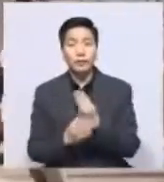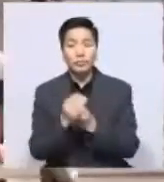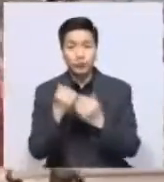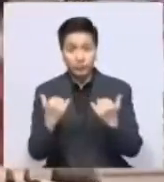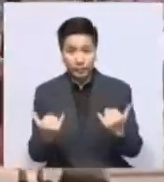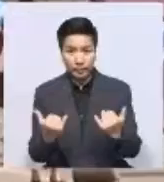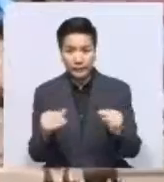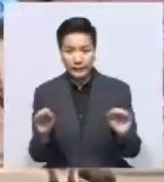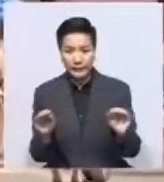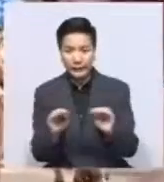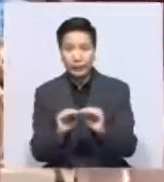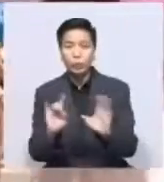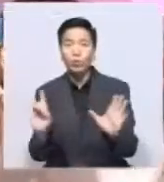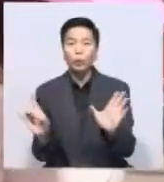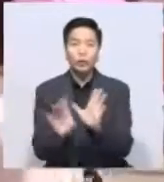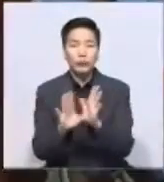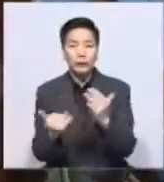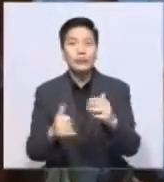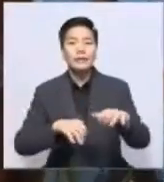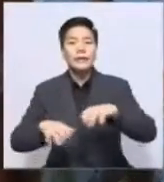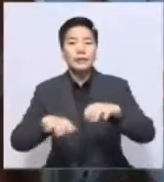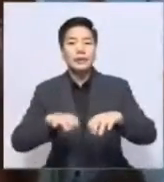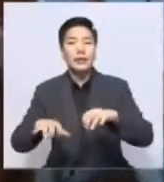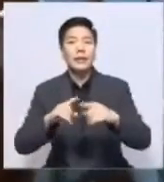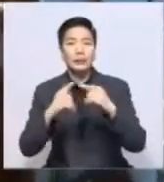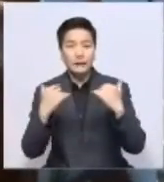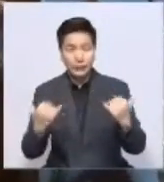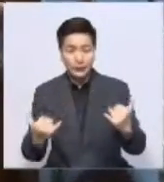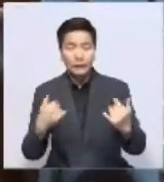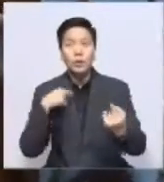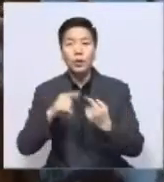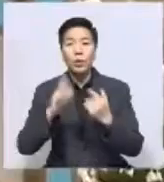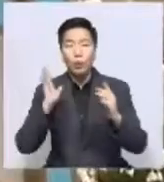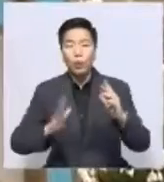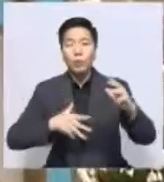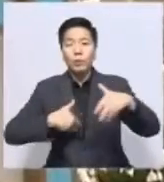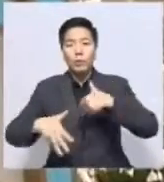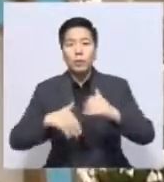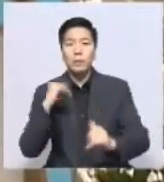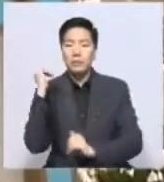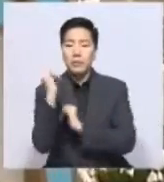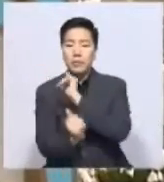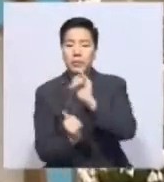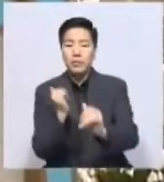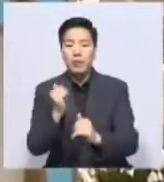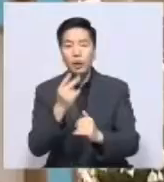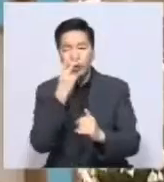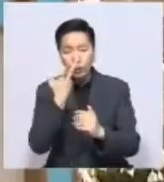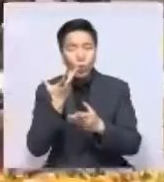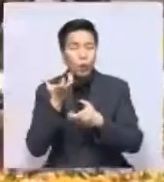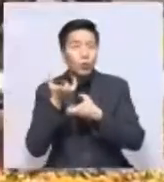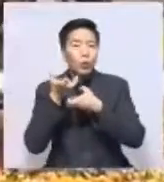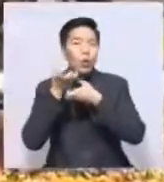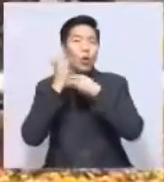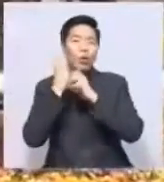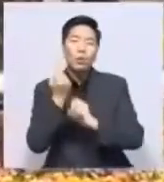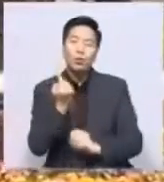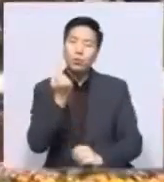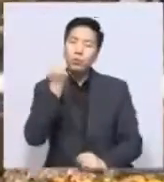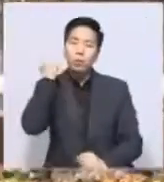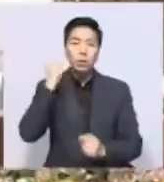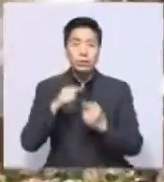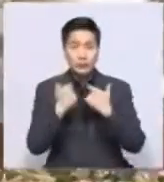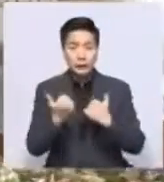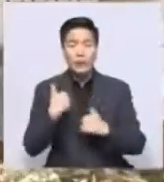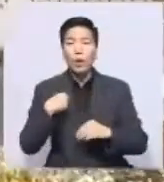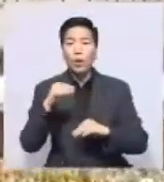ครับเป็นสัปดาห์สุดท้ายของการจัดงานอุ่นไอรักคลายความหนาวแล้วนะครับประชาชนยังคงทยอยเดินทางมาสัมผัสกับบรรยากาศย้อนยุคในส่วนสำหรับการจั